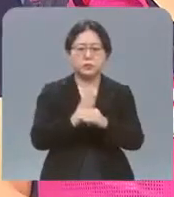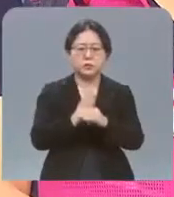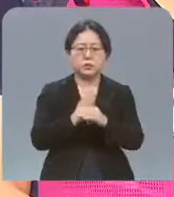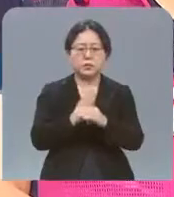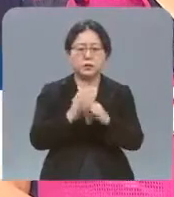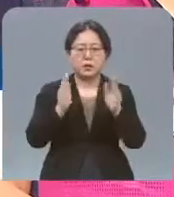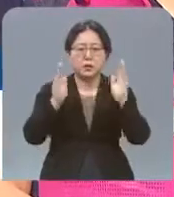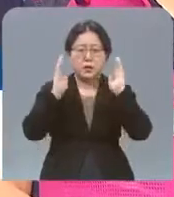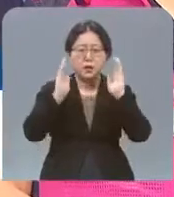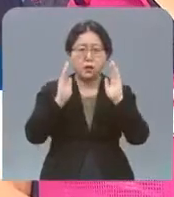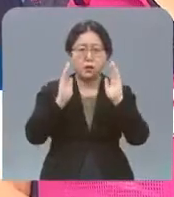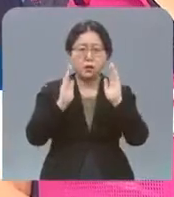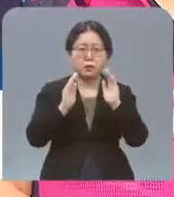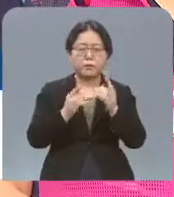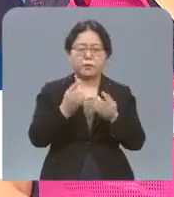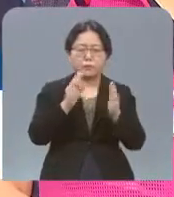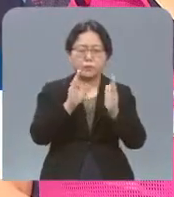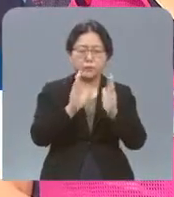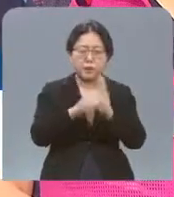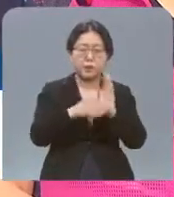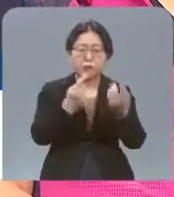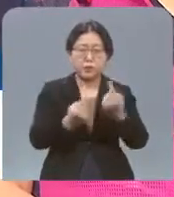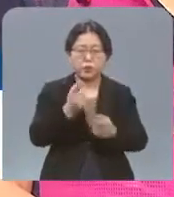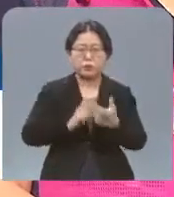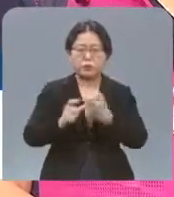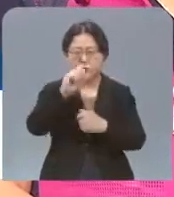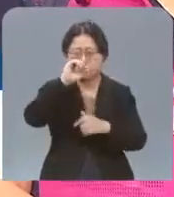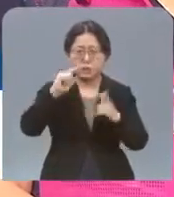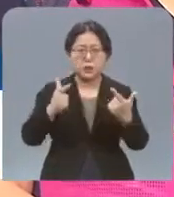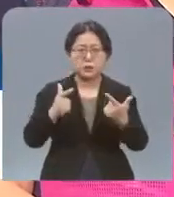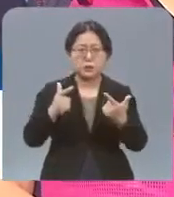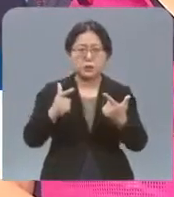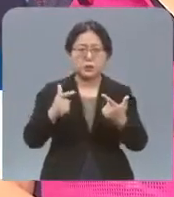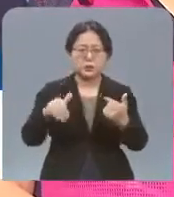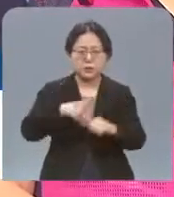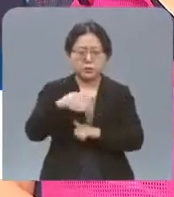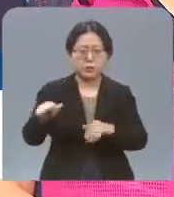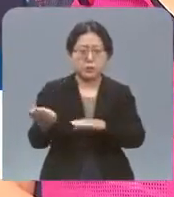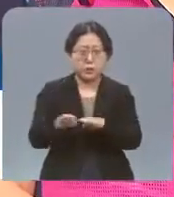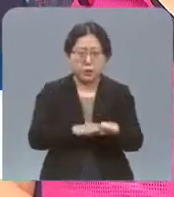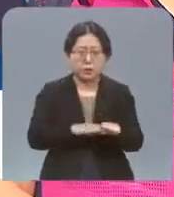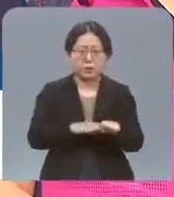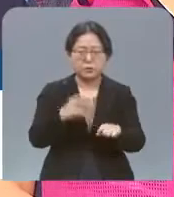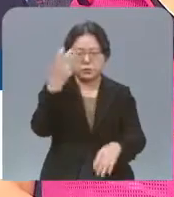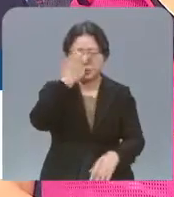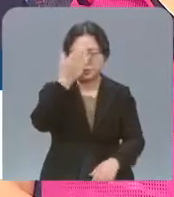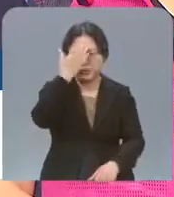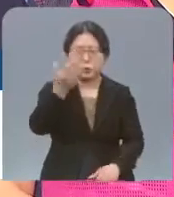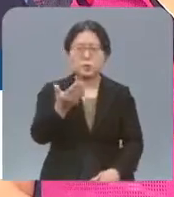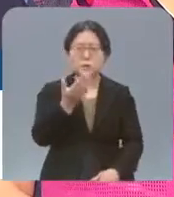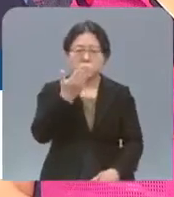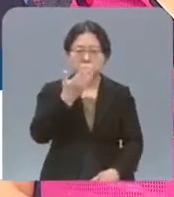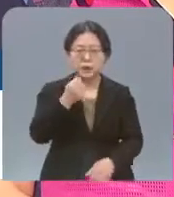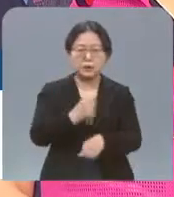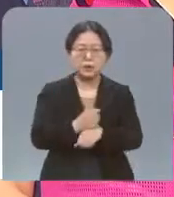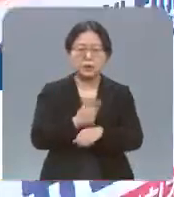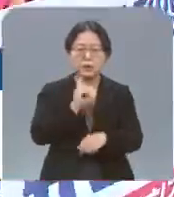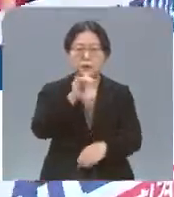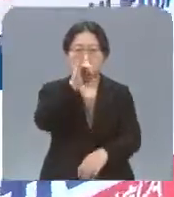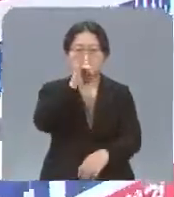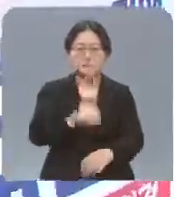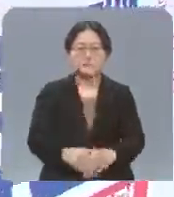중보다 더 열악한 노동 조건으로 방학 중 돌봄 무상급식을 시행하겠다고 하고